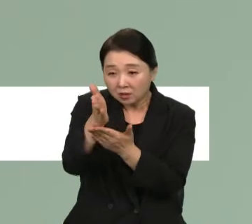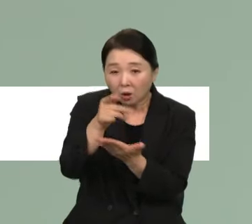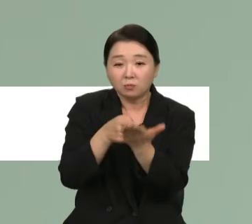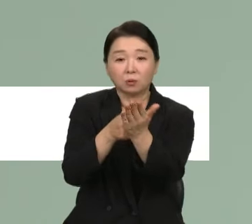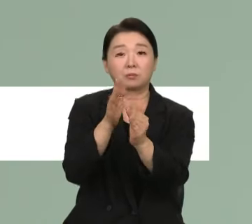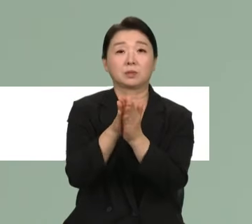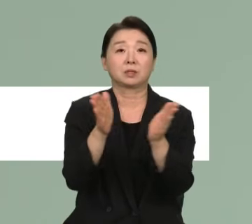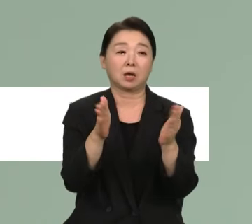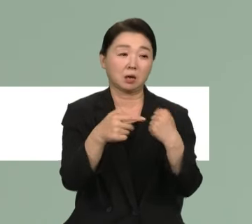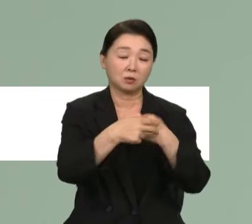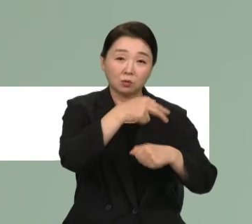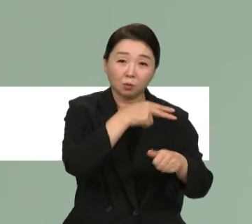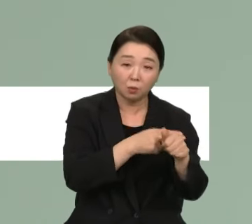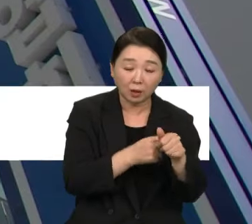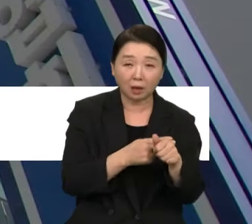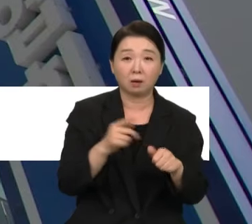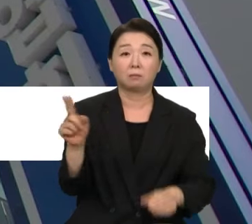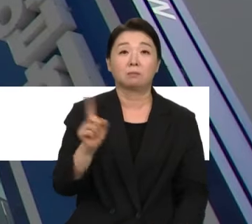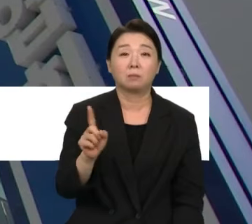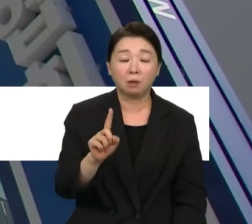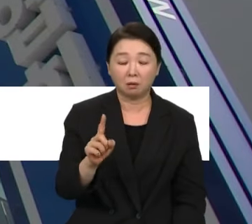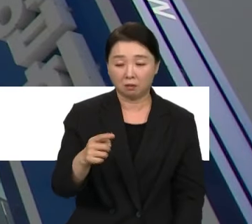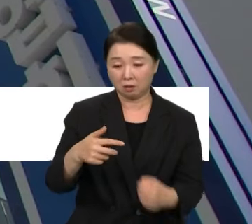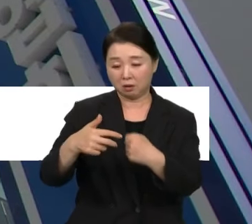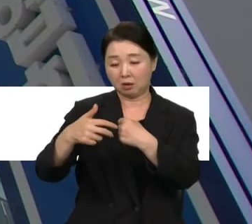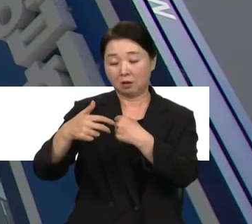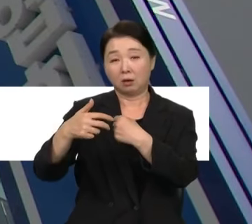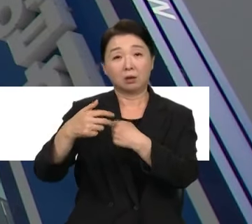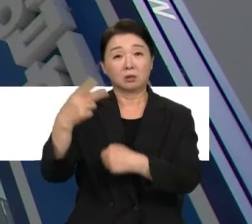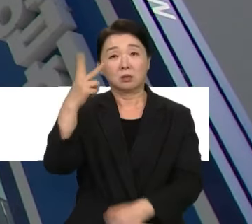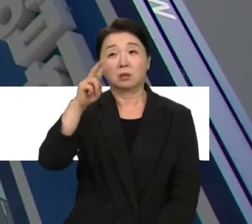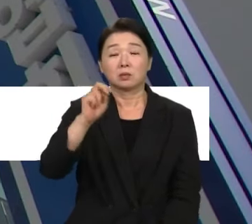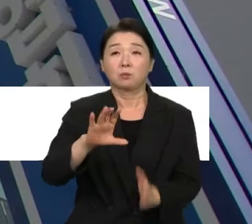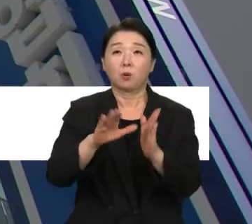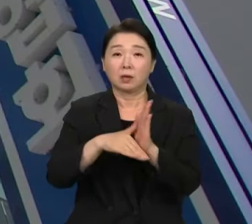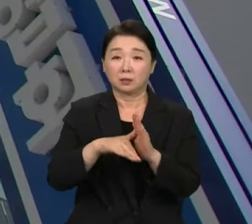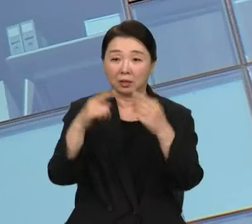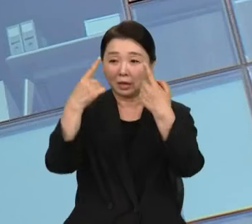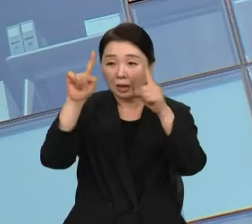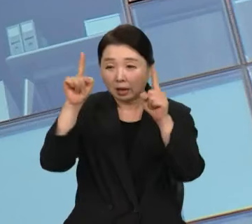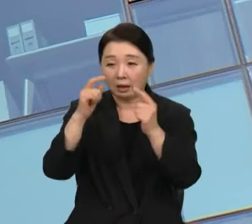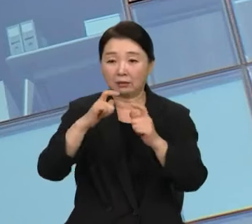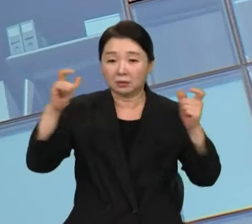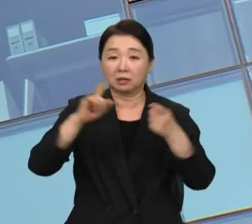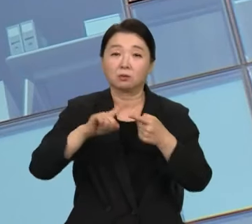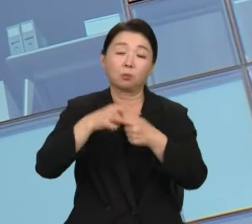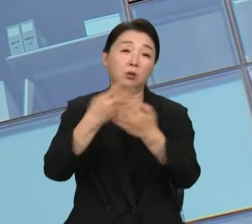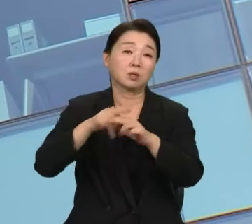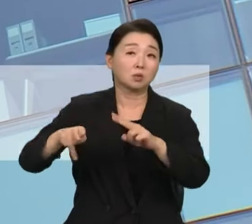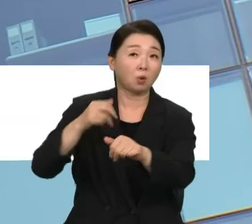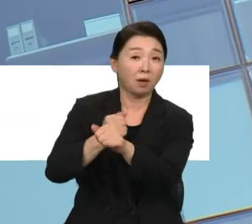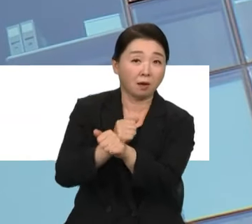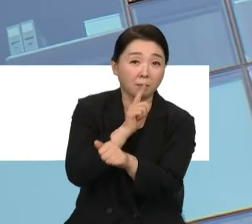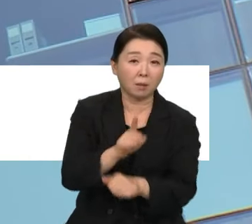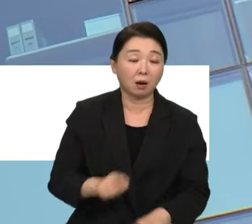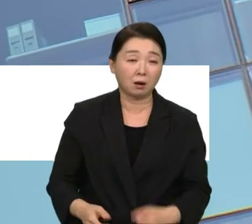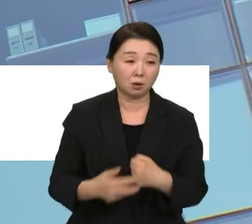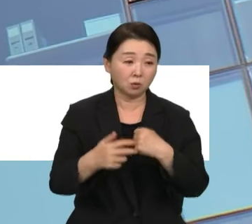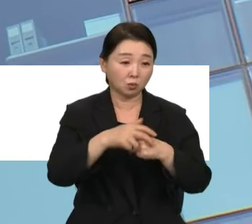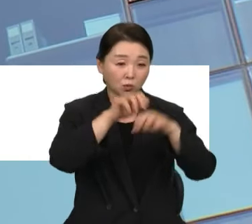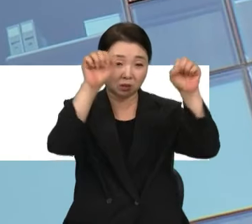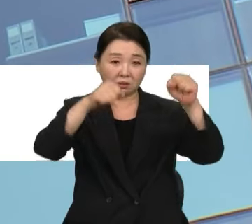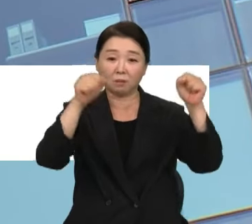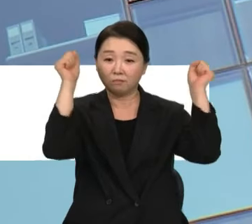의료계는 여전히 2025학년도를 포함해 의대 증원을 전면 취소해야 한다는 입장입니다. 의료 시스템이 무너지는